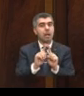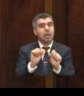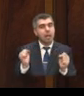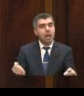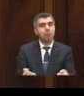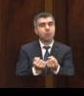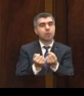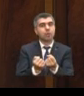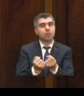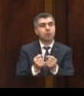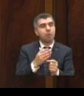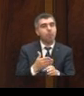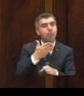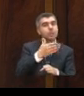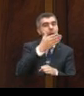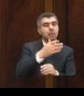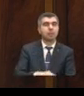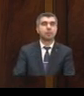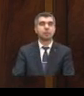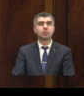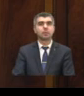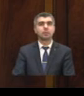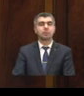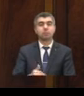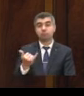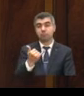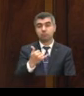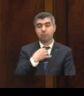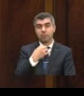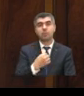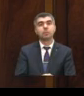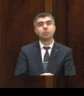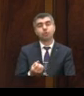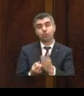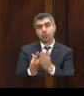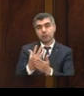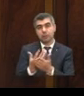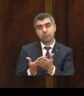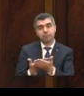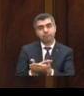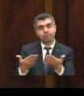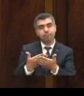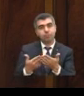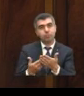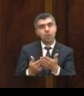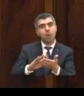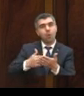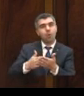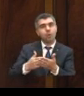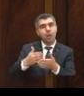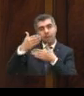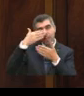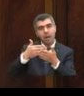التنموي المقبل، لذا ننتظر صدوره للولوج إلى محطة جديدة ومتجددة لمغرب